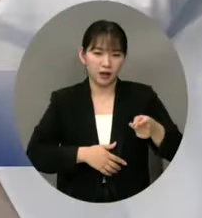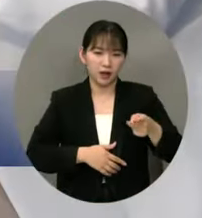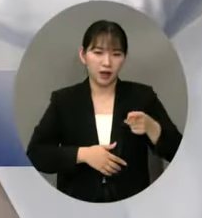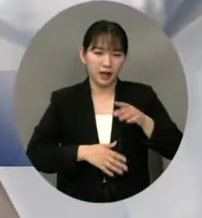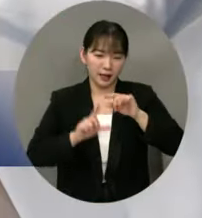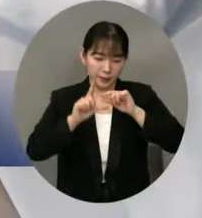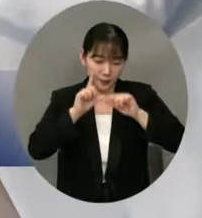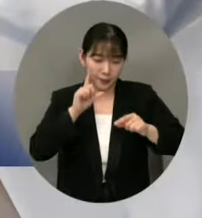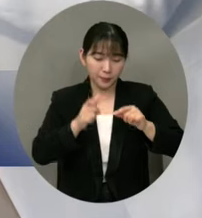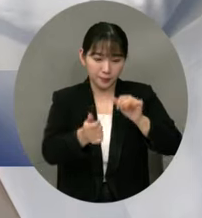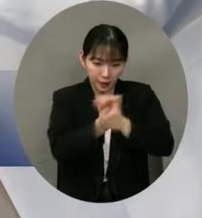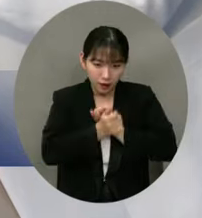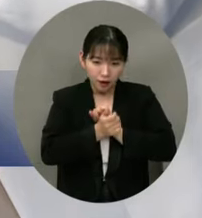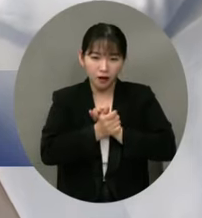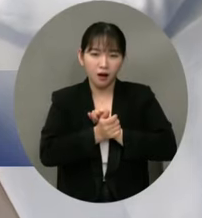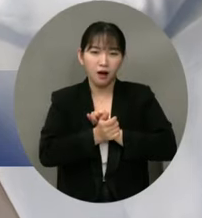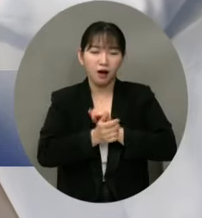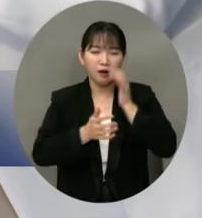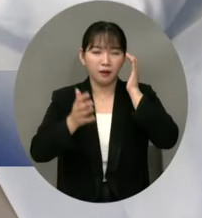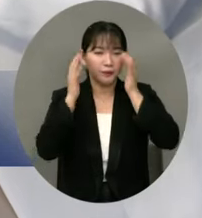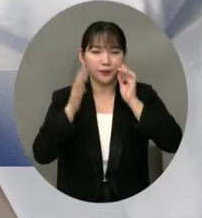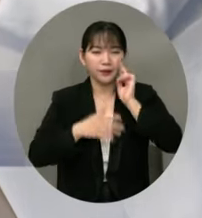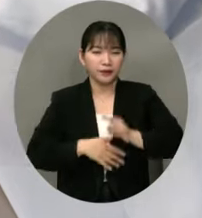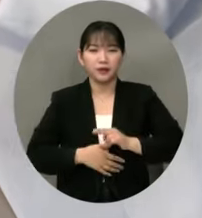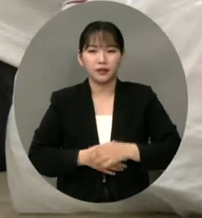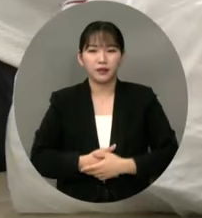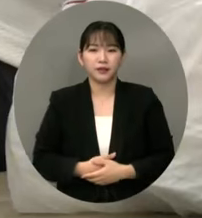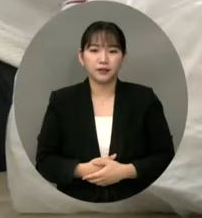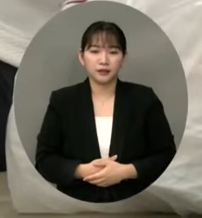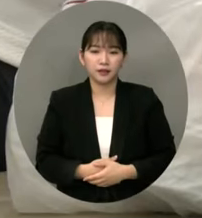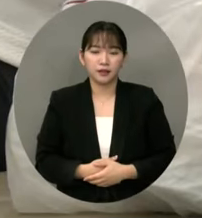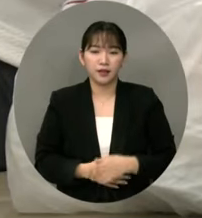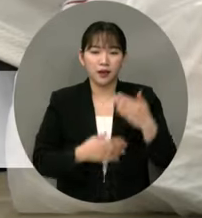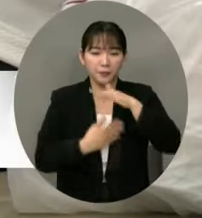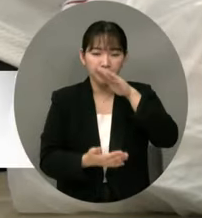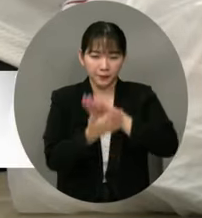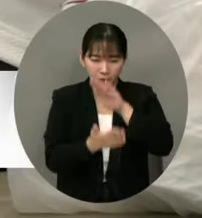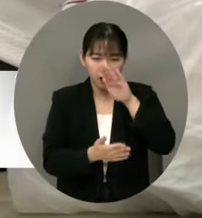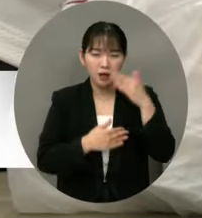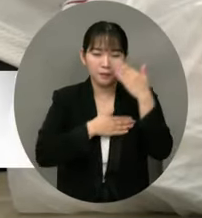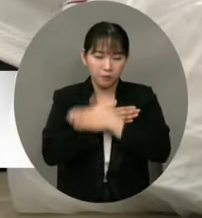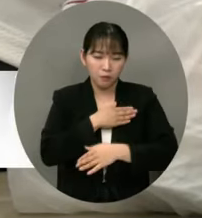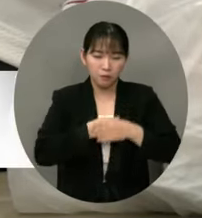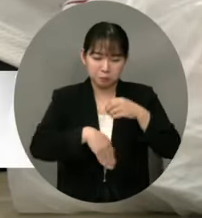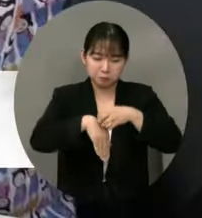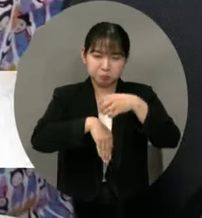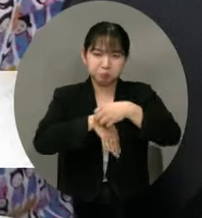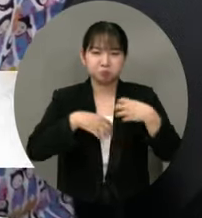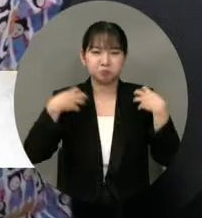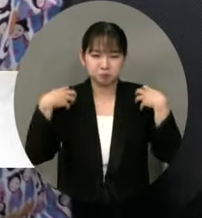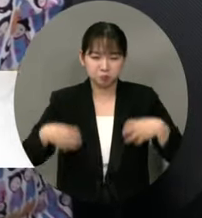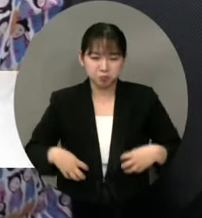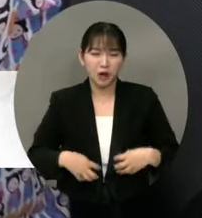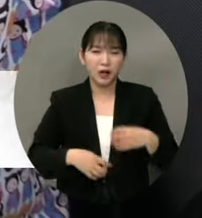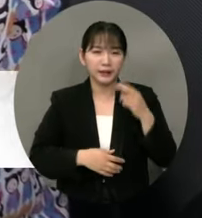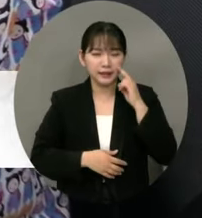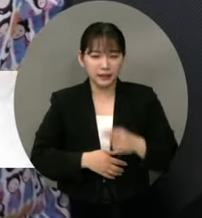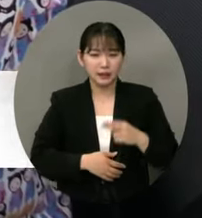드물지만 걸리게 되면 아주 복잡하죠. 고열과 함께 온몸에 물집이 발생하는